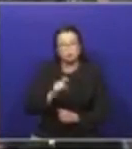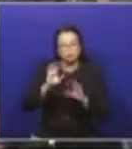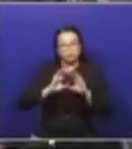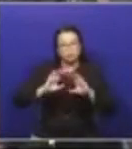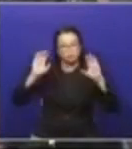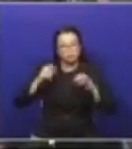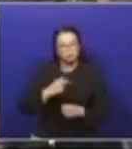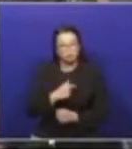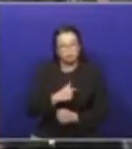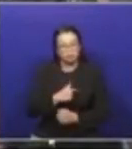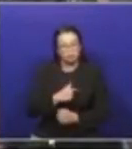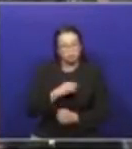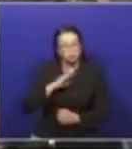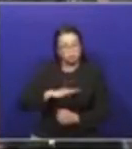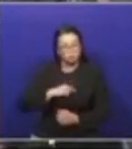มีความจริงใจมีไหมอ่ะ